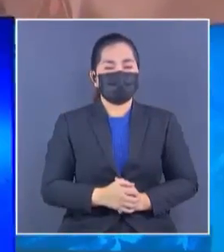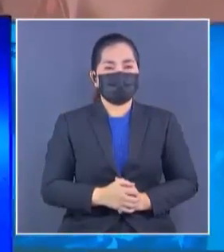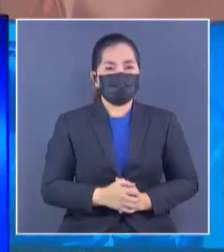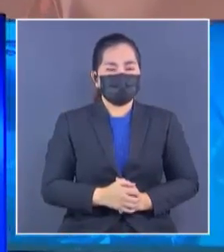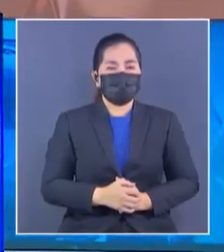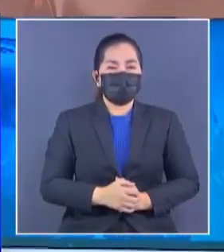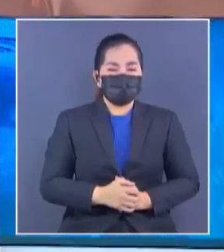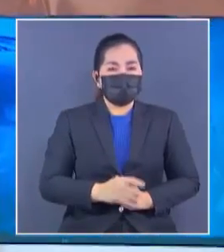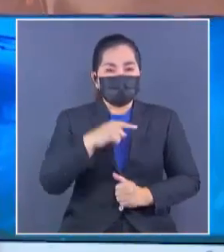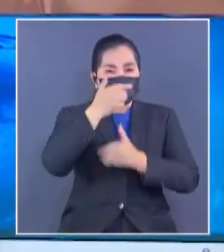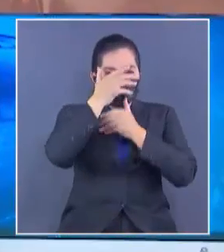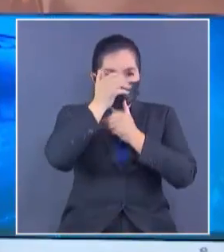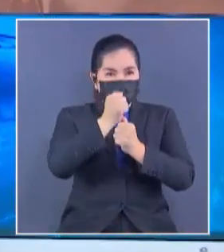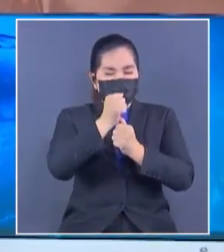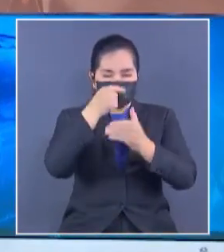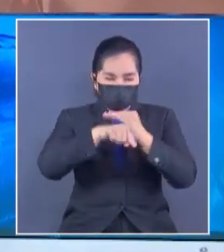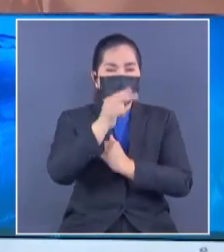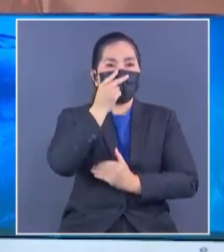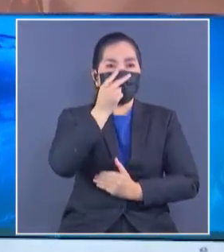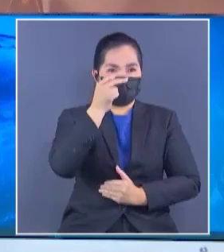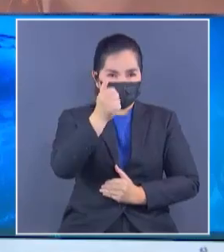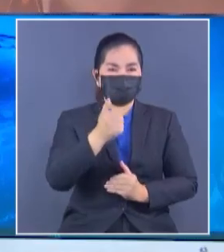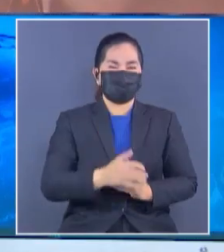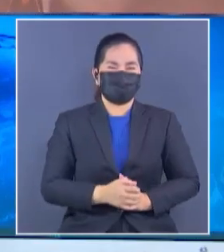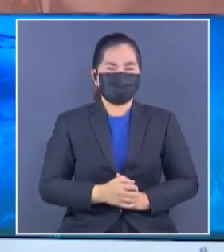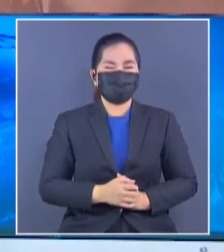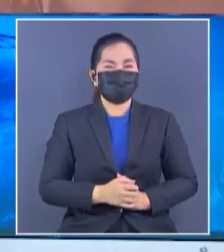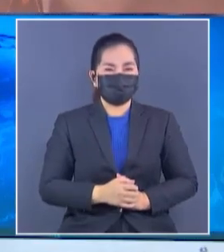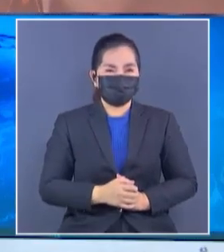จริงๆนะฮะอ้าจนใจอสังหาจะมาทำนะครับต้องลองไปดูแล้วครับเบ็คแฮมมาค่ะ